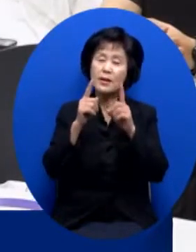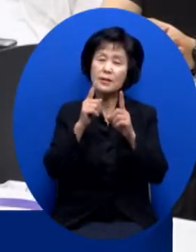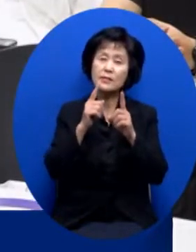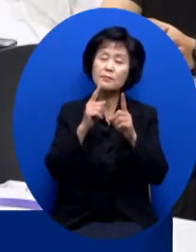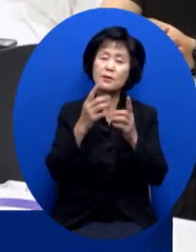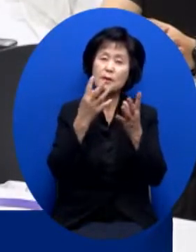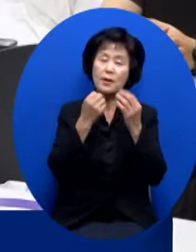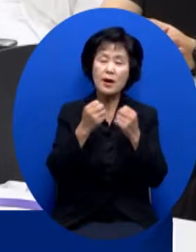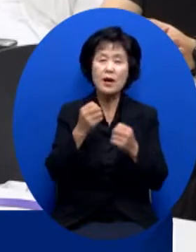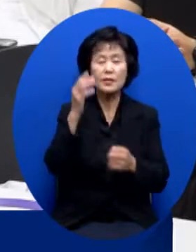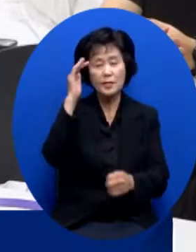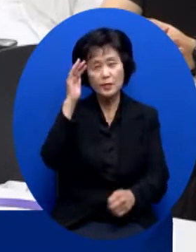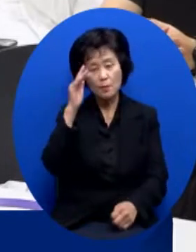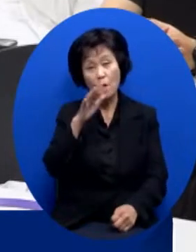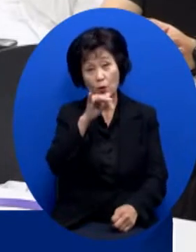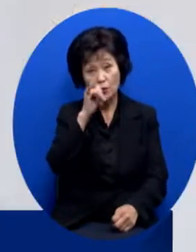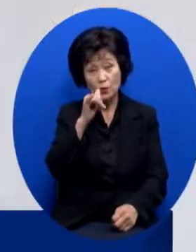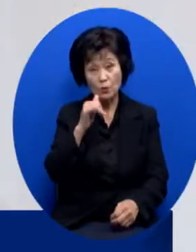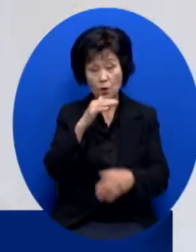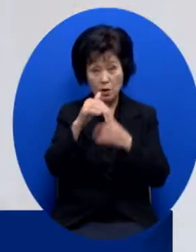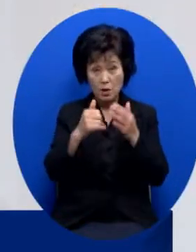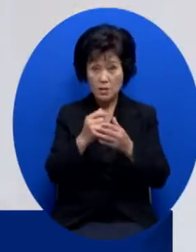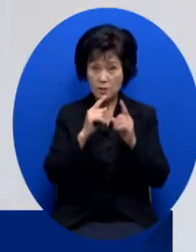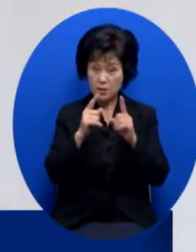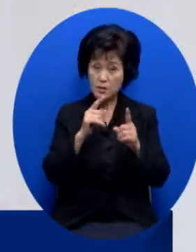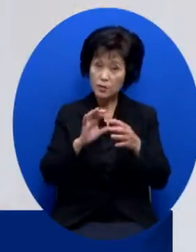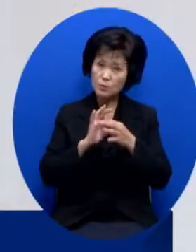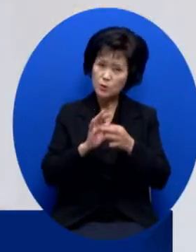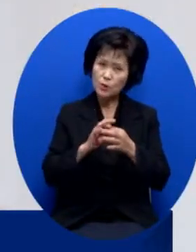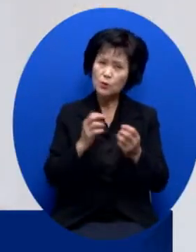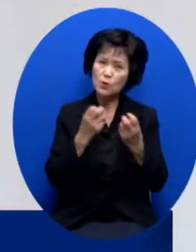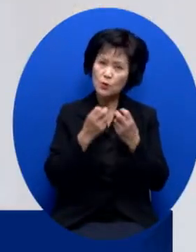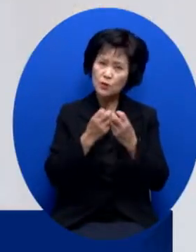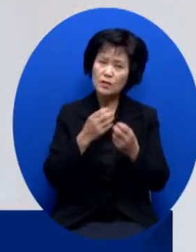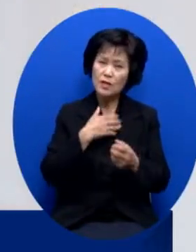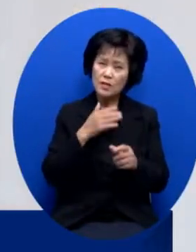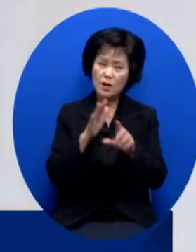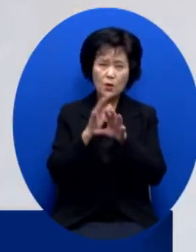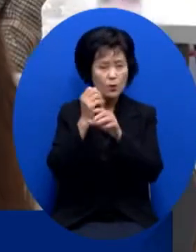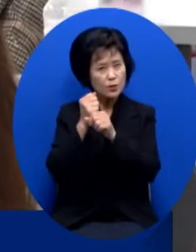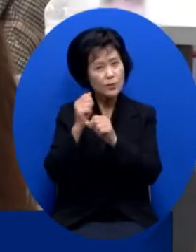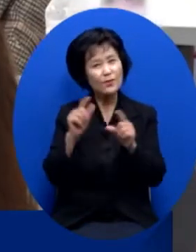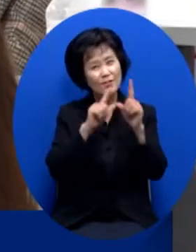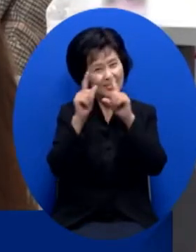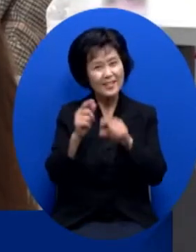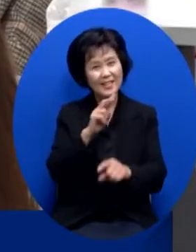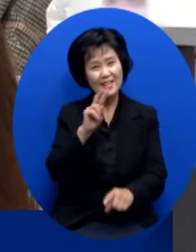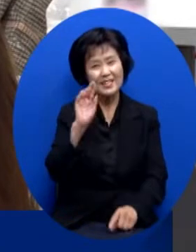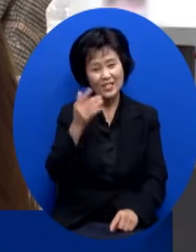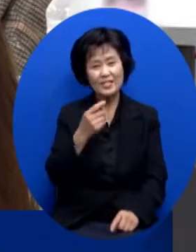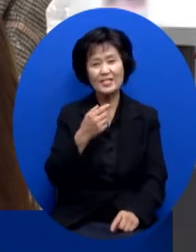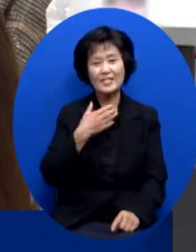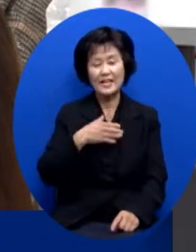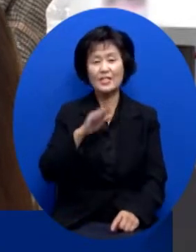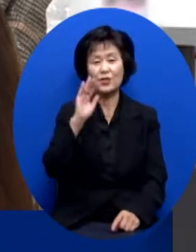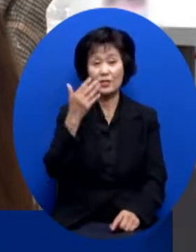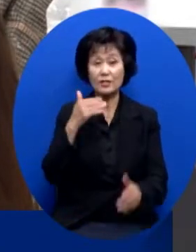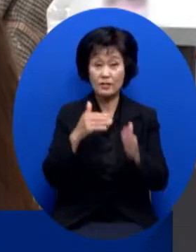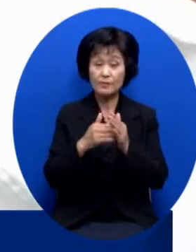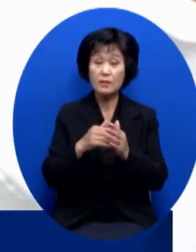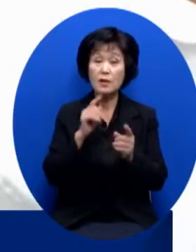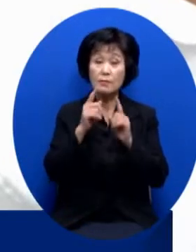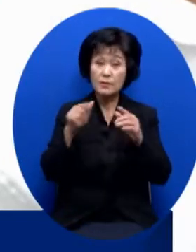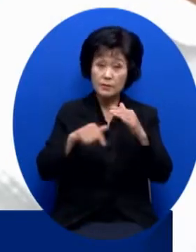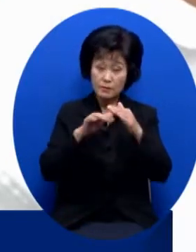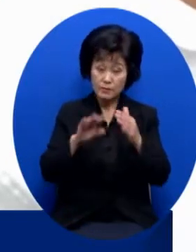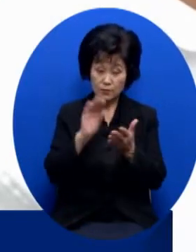그 말씀을 통해서 어떻게 제가 세상 속에서 말씀을 의지해야 되는지 좀 느꼈던 것 같습니다. 그 말씀 안에 그리스도인으로서 살아갈